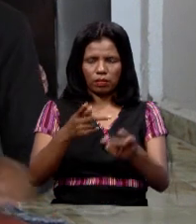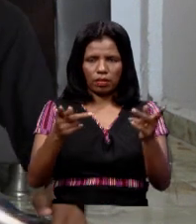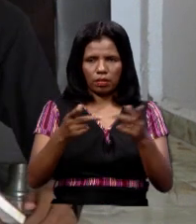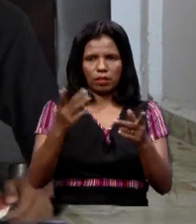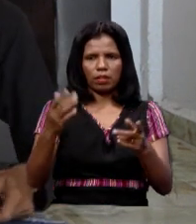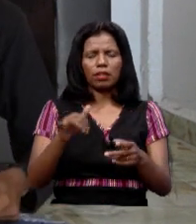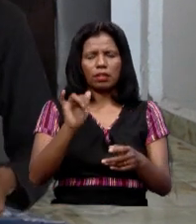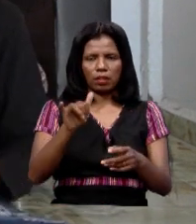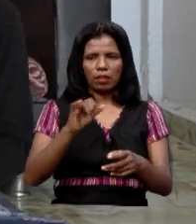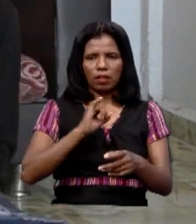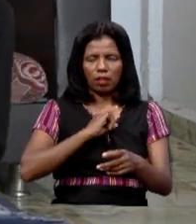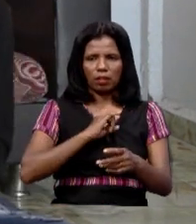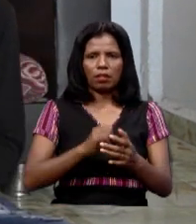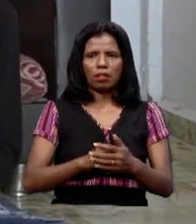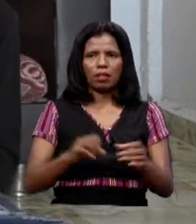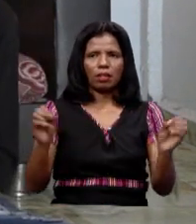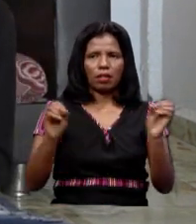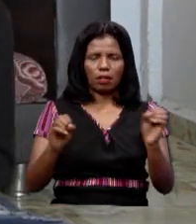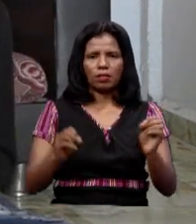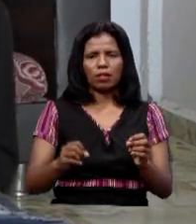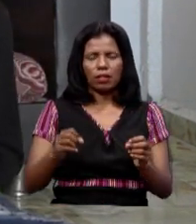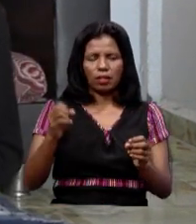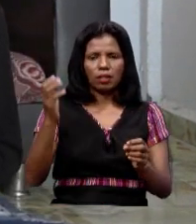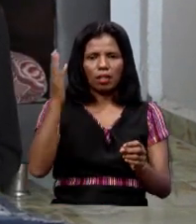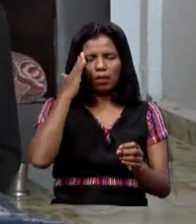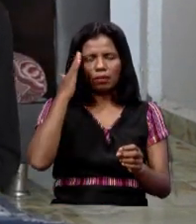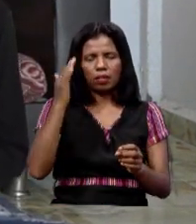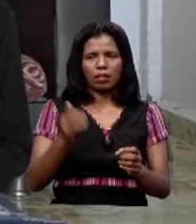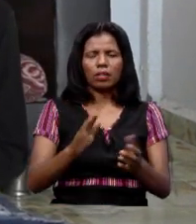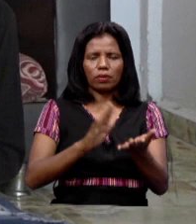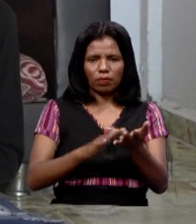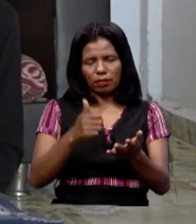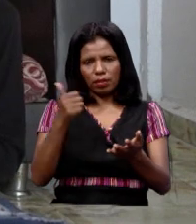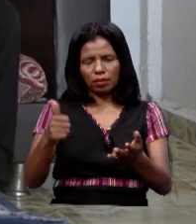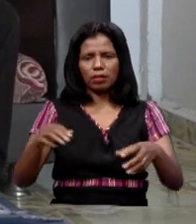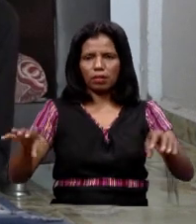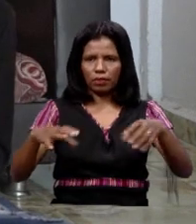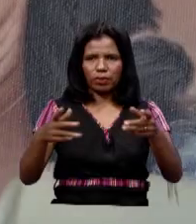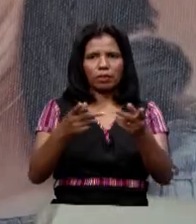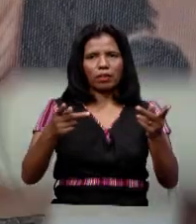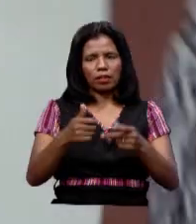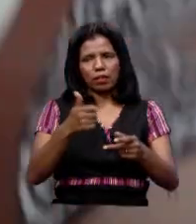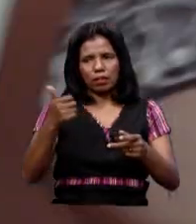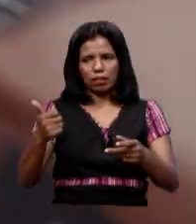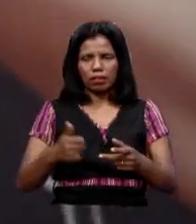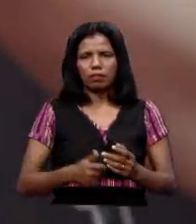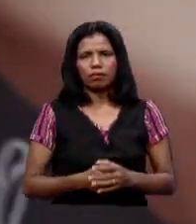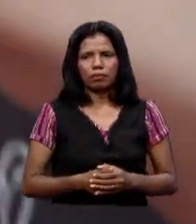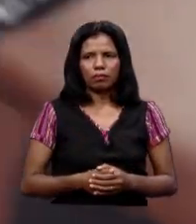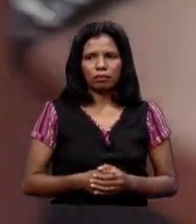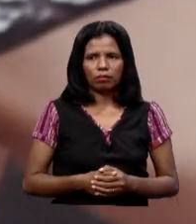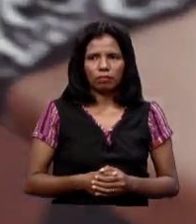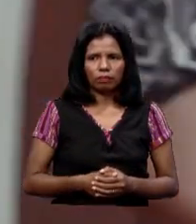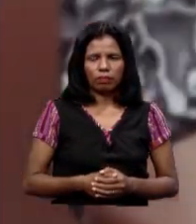adin si dene ma kamus la se bilang heli dene somehow sekolah ti ida ba fali ba servisu kar ka painful buat cele kan